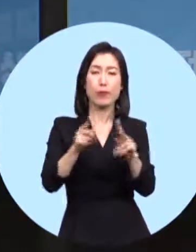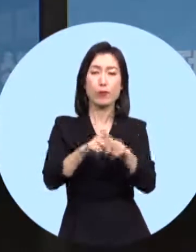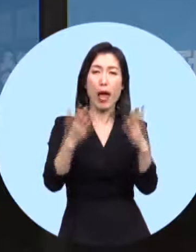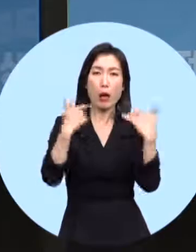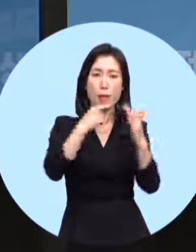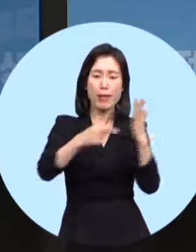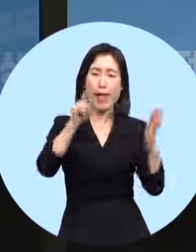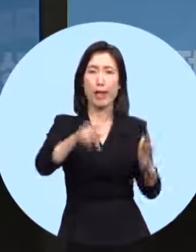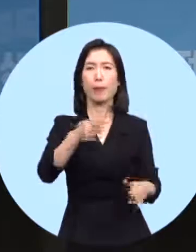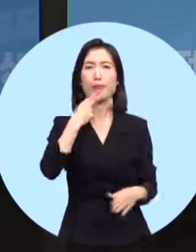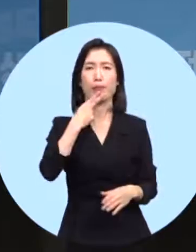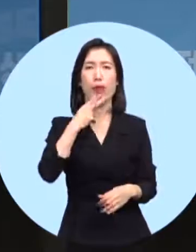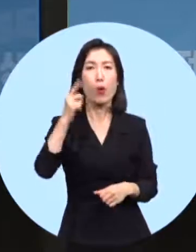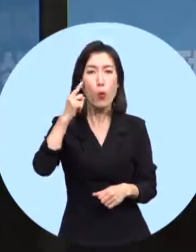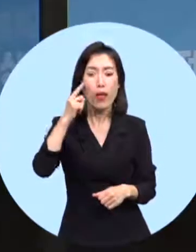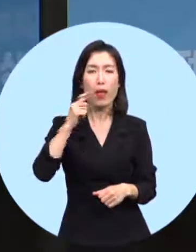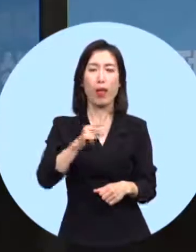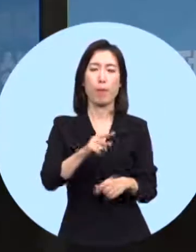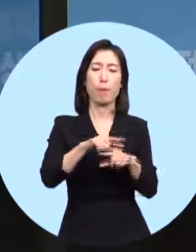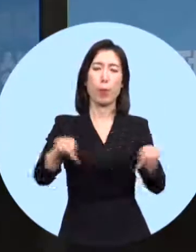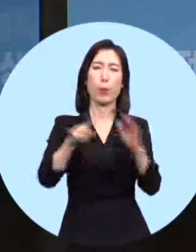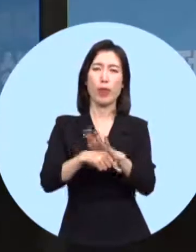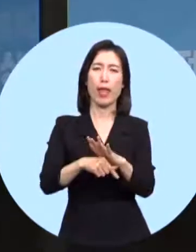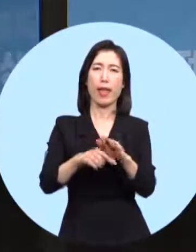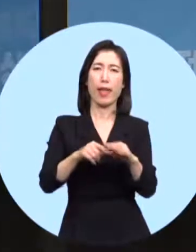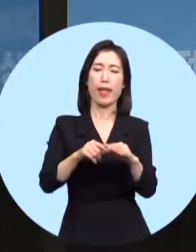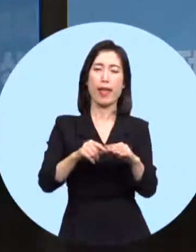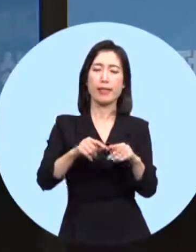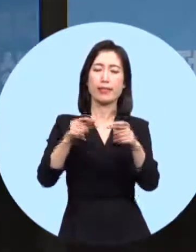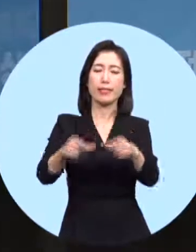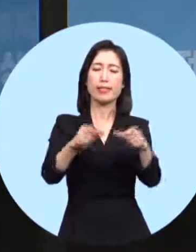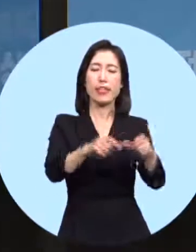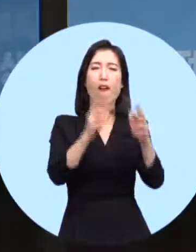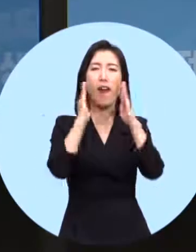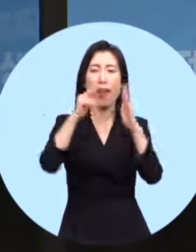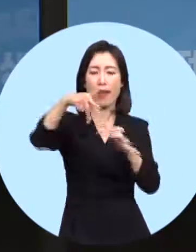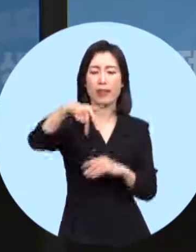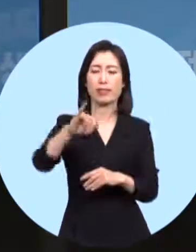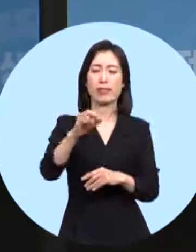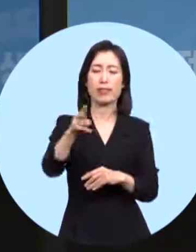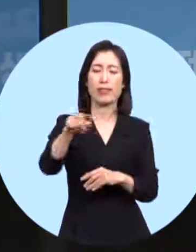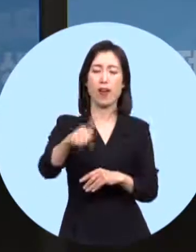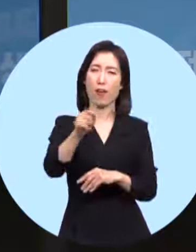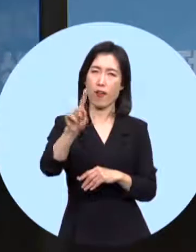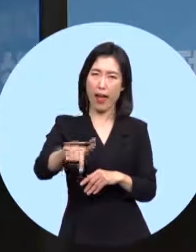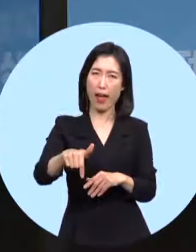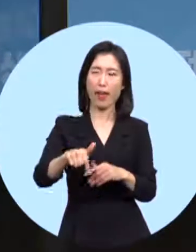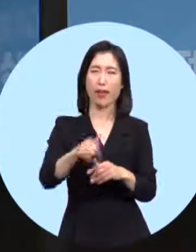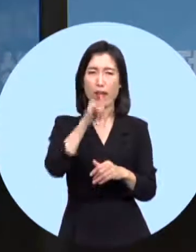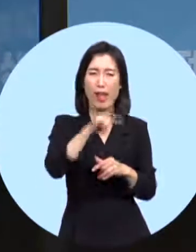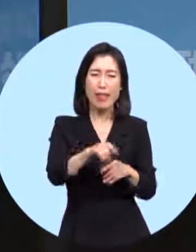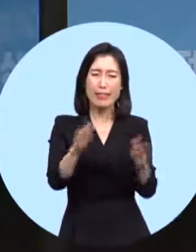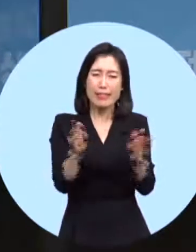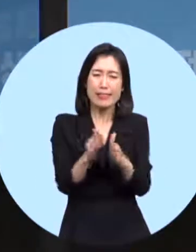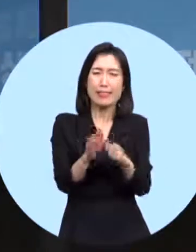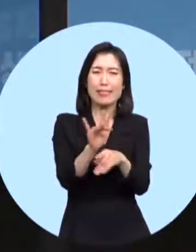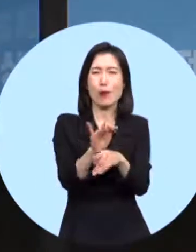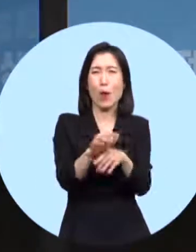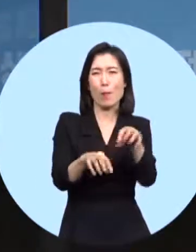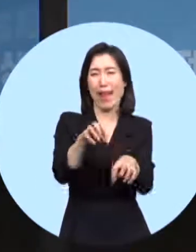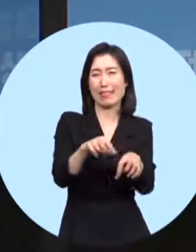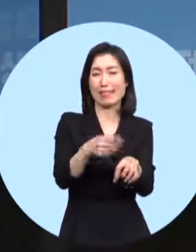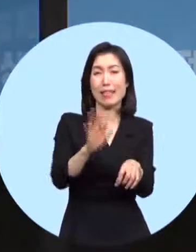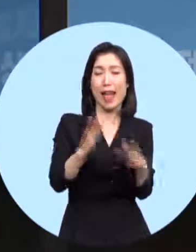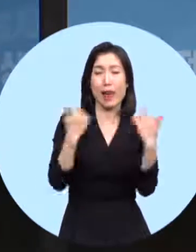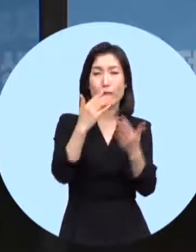그러니까 피해가 없었어요. 왜냐하면 평상시에 지역학이라는 것으로 향토학이라고 이제 뭐 일본 말로는 하기도 하는데 그 아주 작은 시골